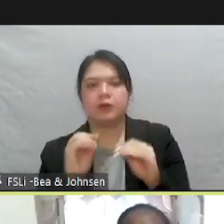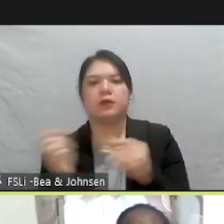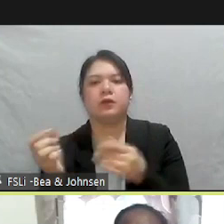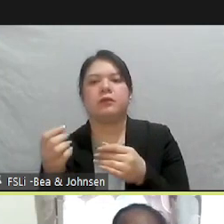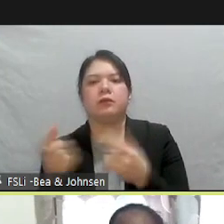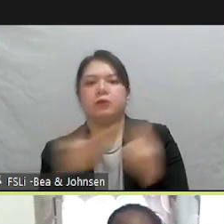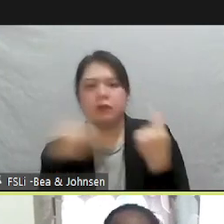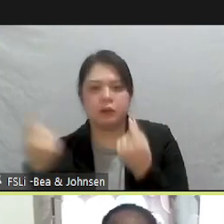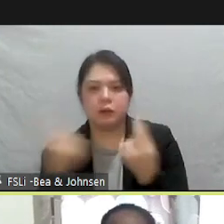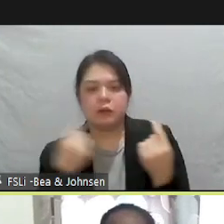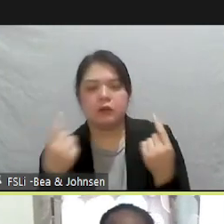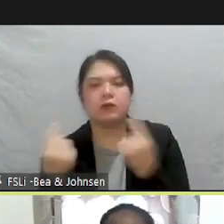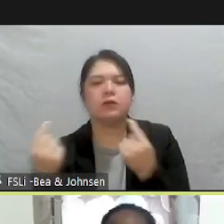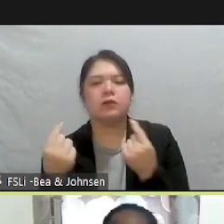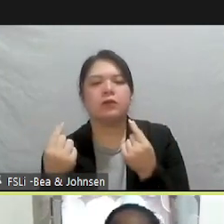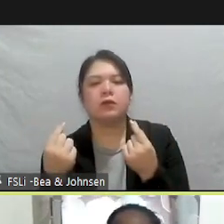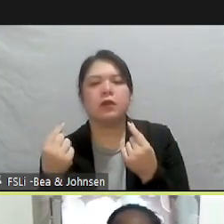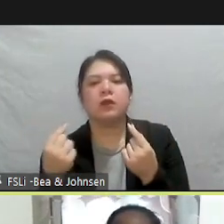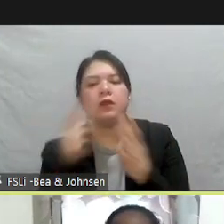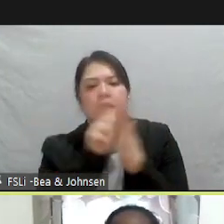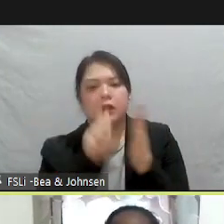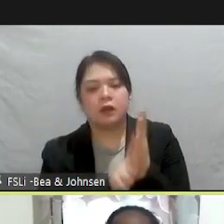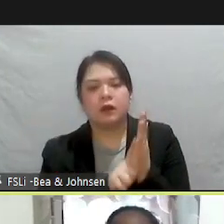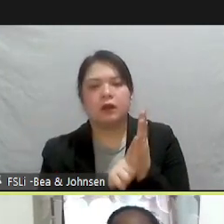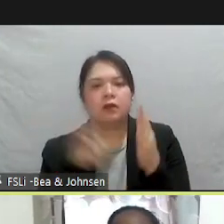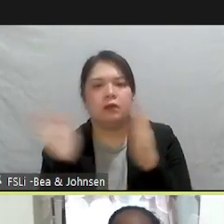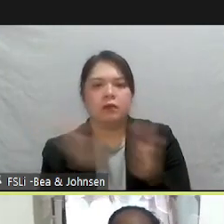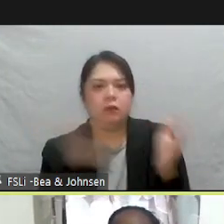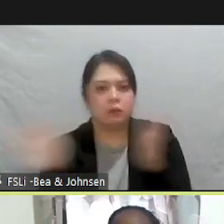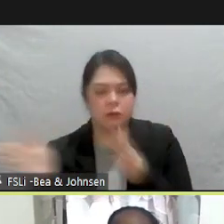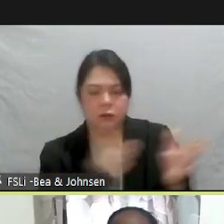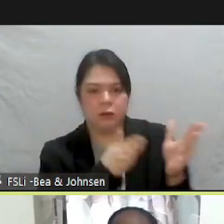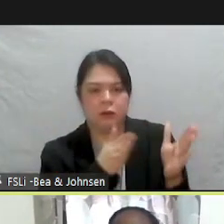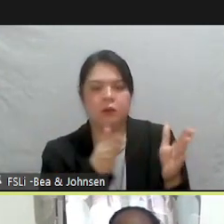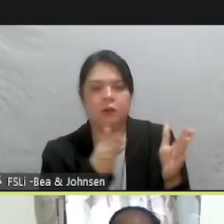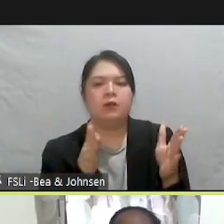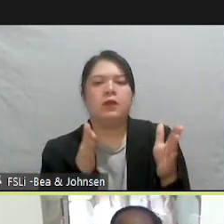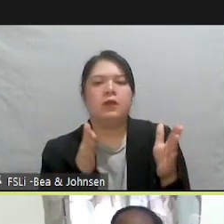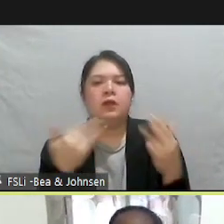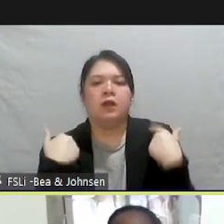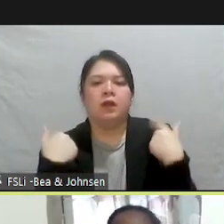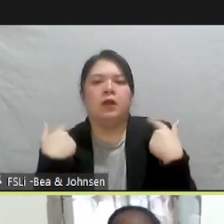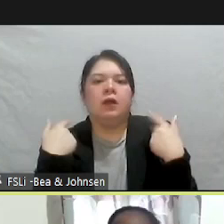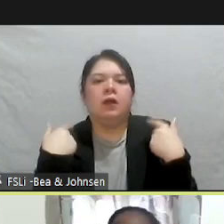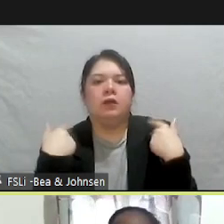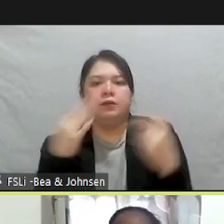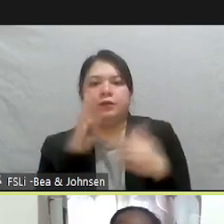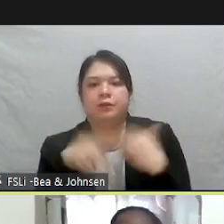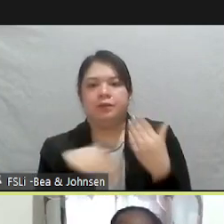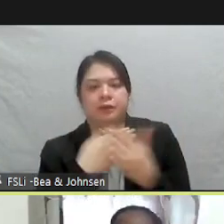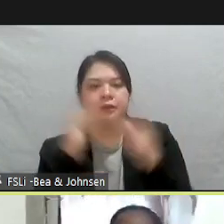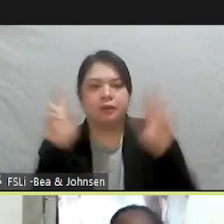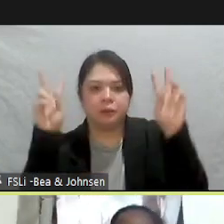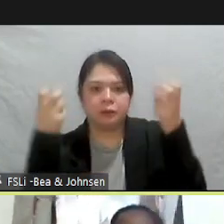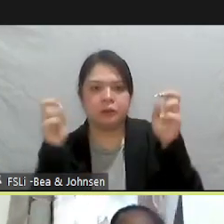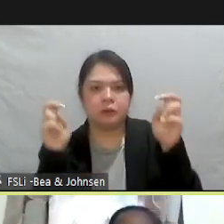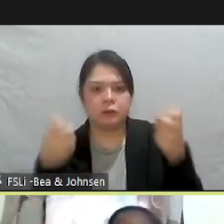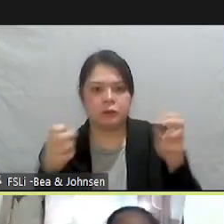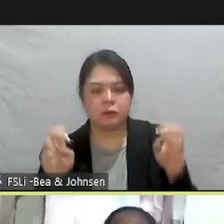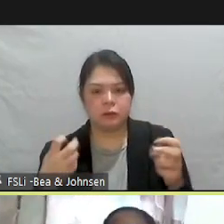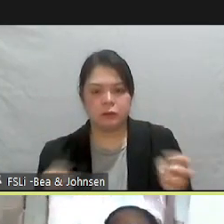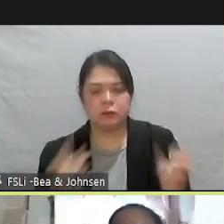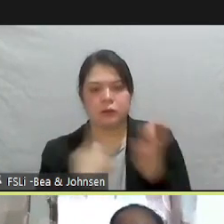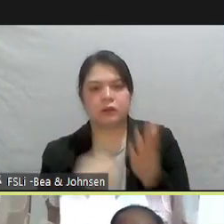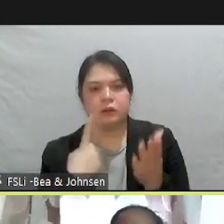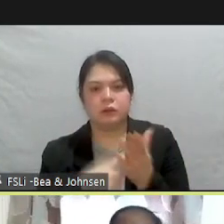mga indigenized lesson plan na kung saan pinagtatagpo ang mga topic o paksa na mayroon sa